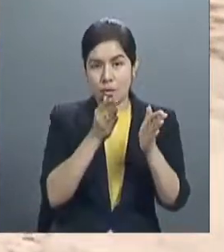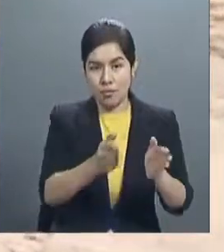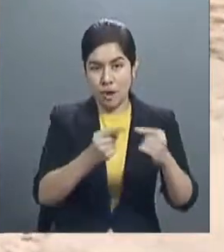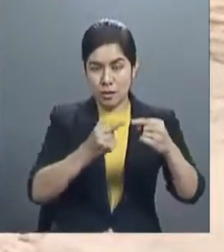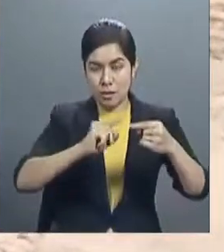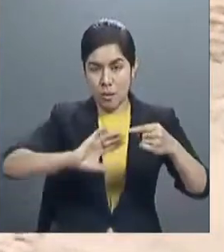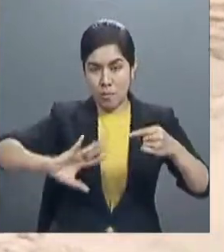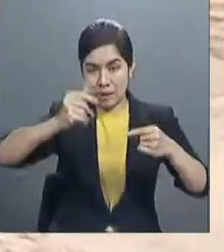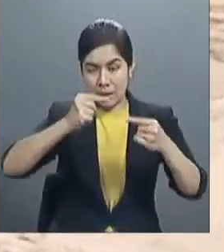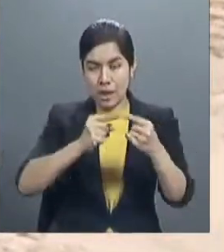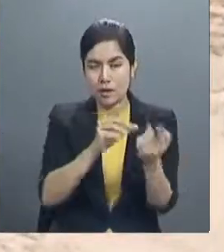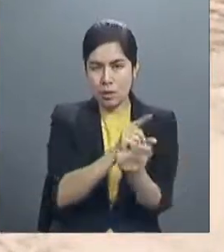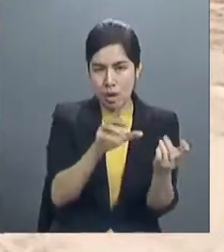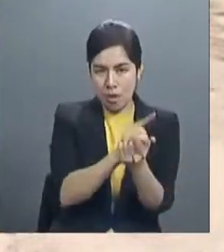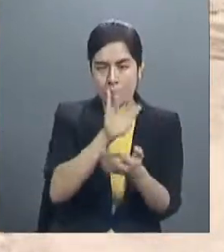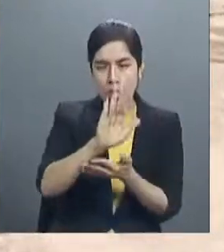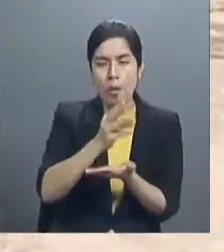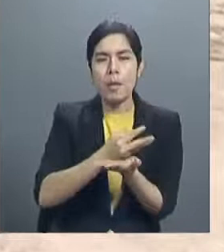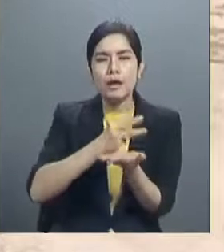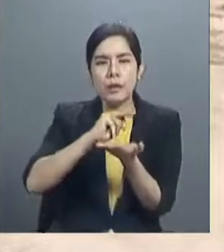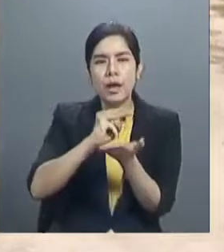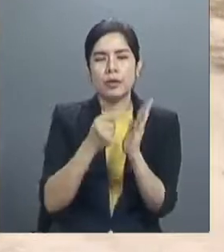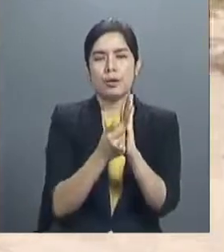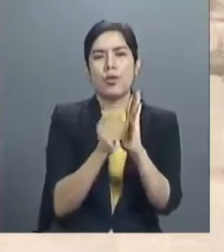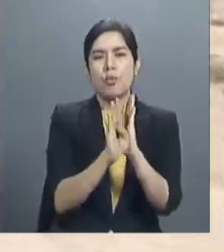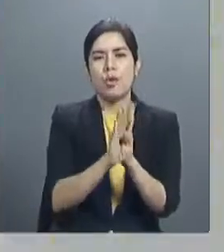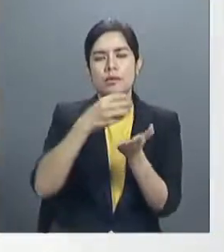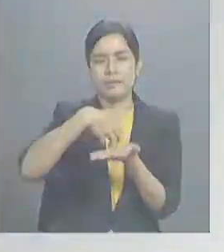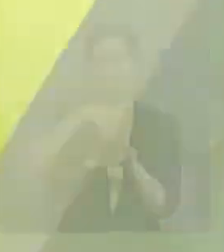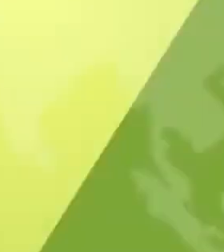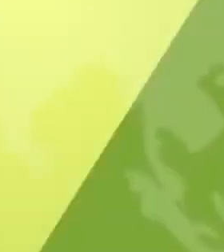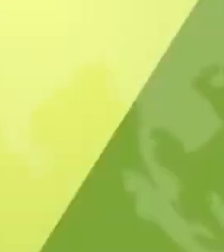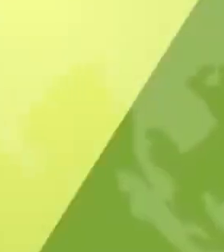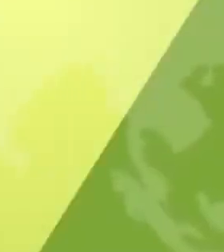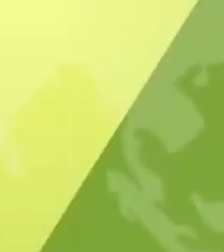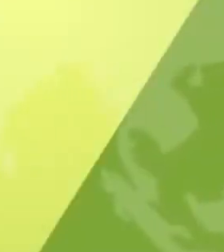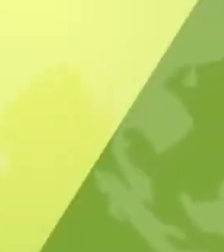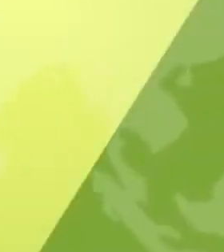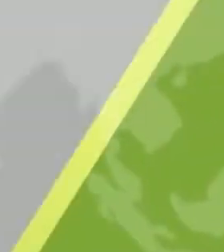มมหาวิทยาลัยอุบลราชธานีรายงาน